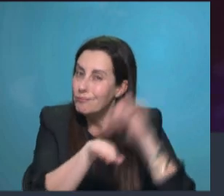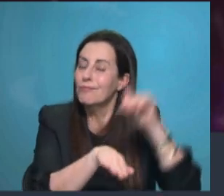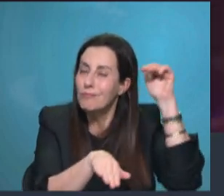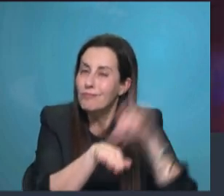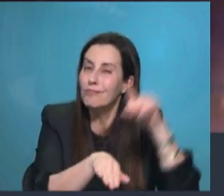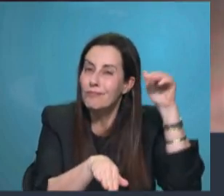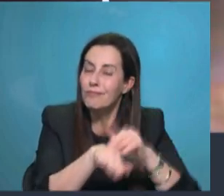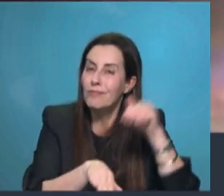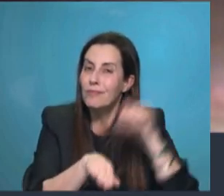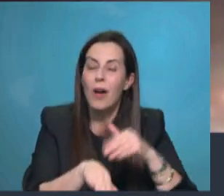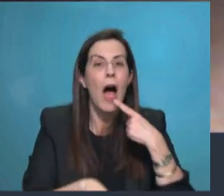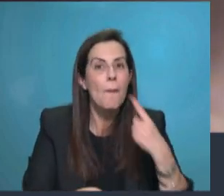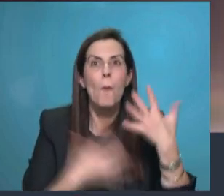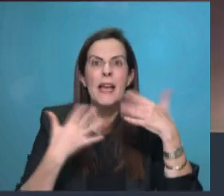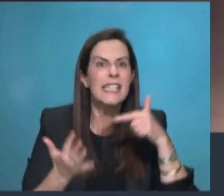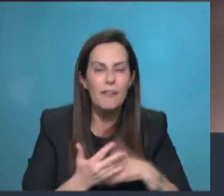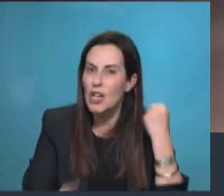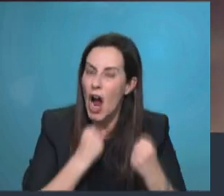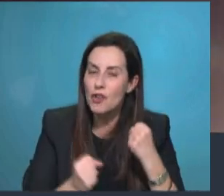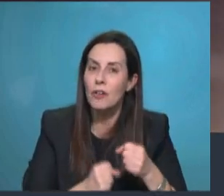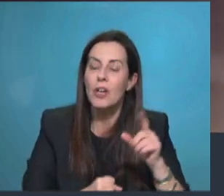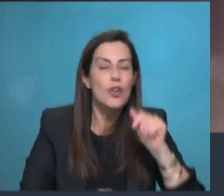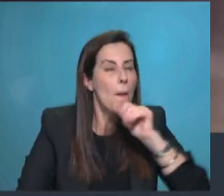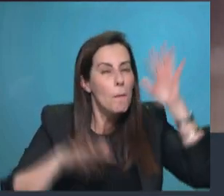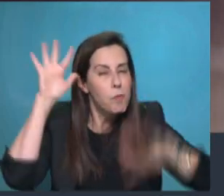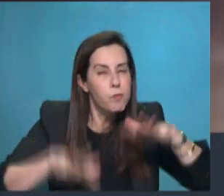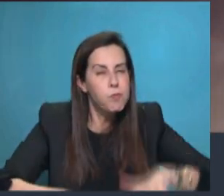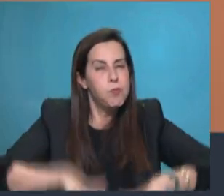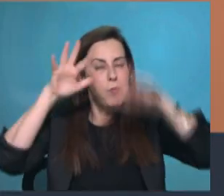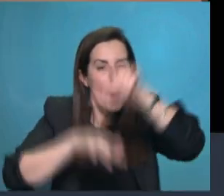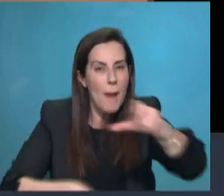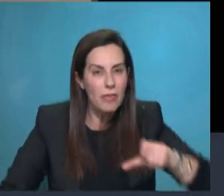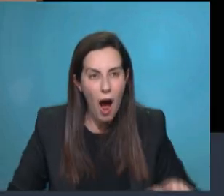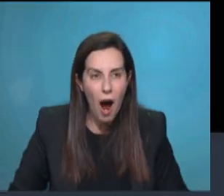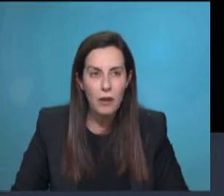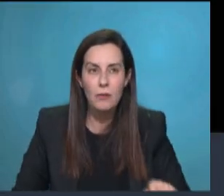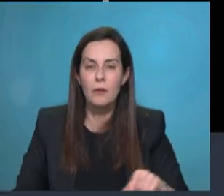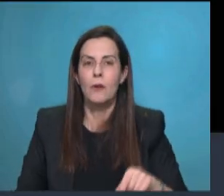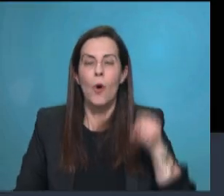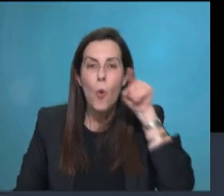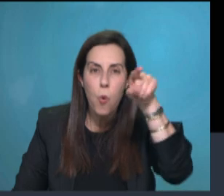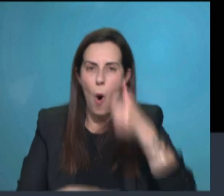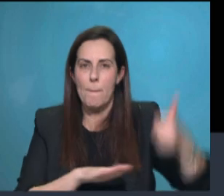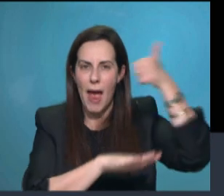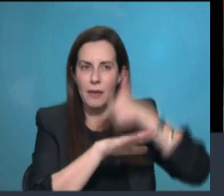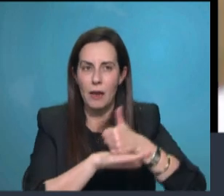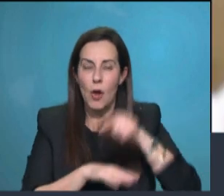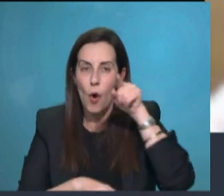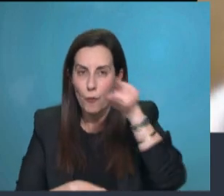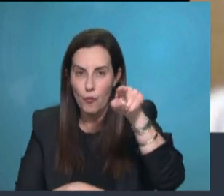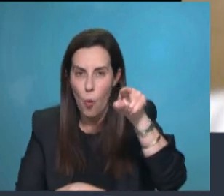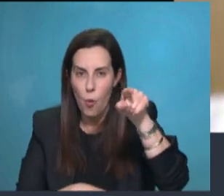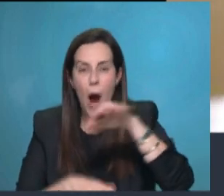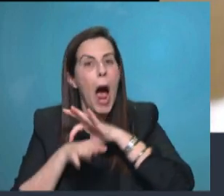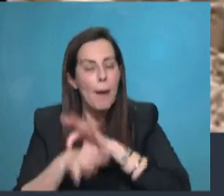פעם והוצגו בפניהם תחזיות שצפו שיטפונות בנחלי הערבה. יובל כהן, מנהל המכינה, ואביב ברדיצ'ב,